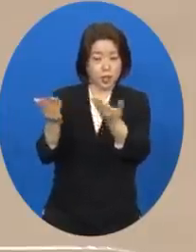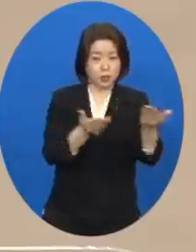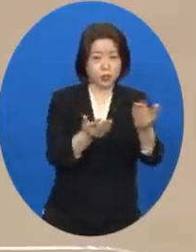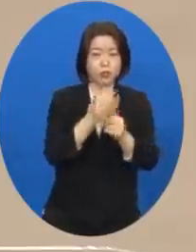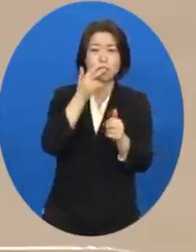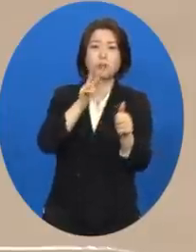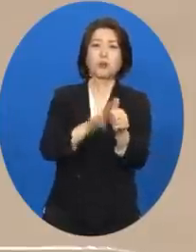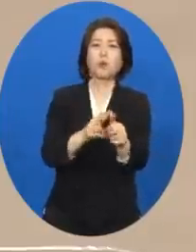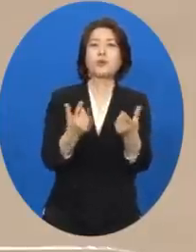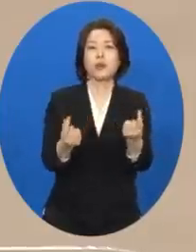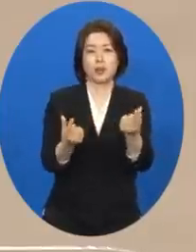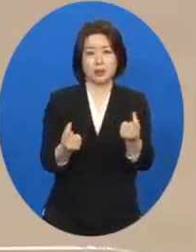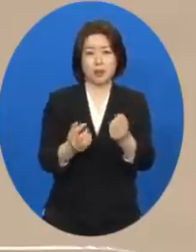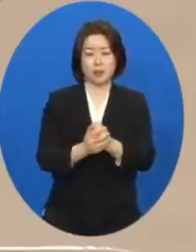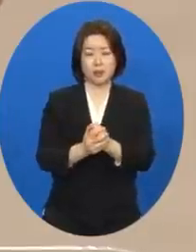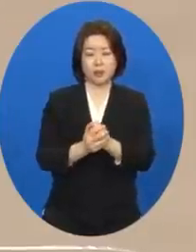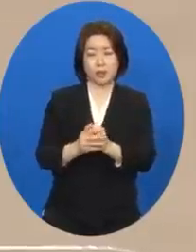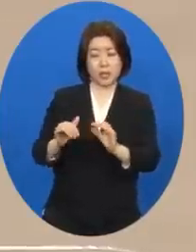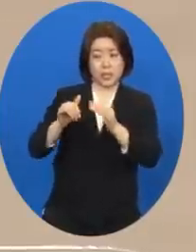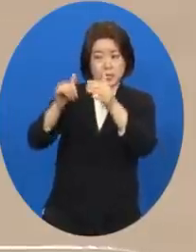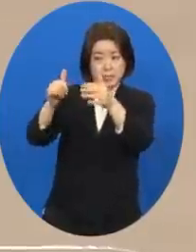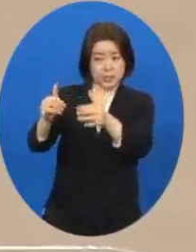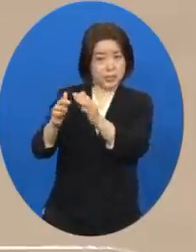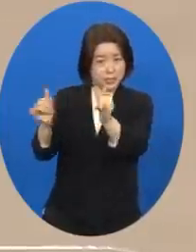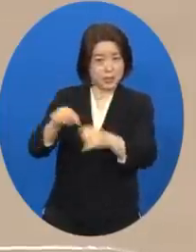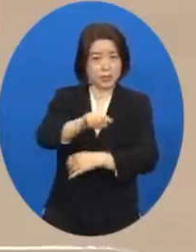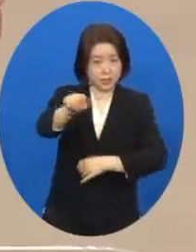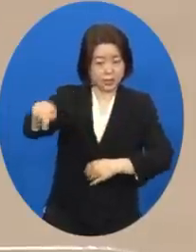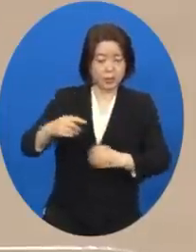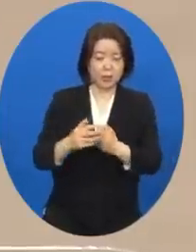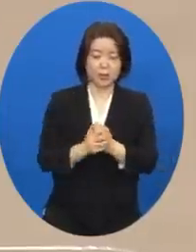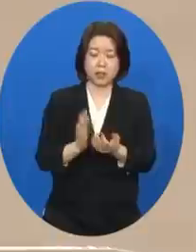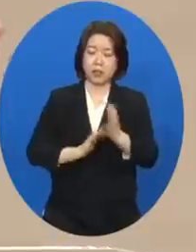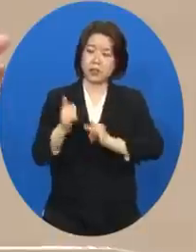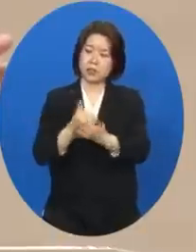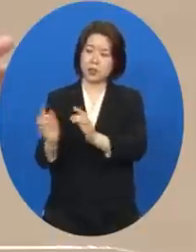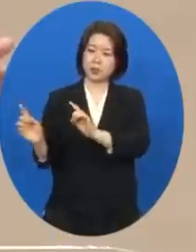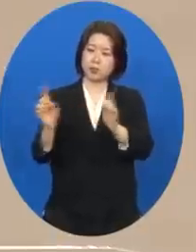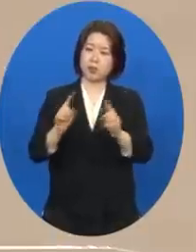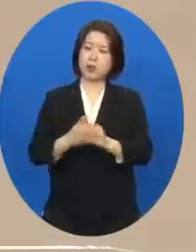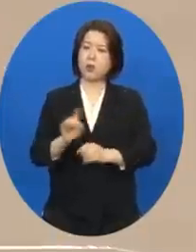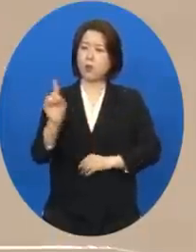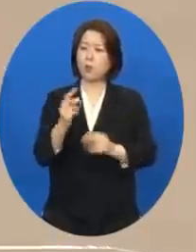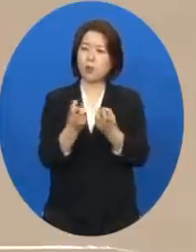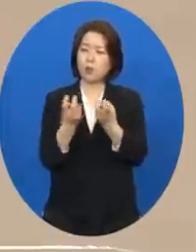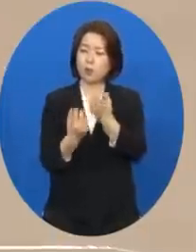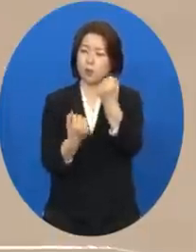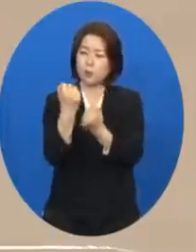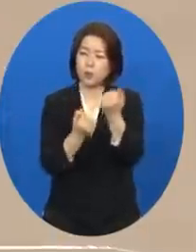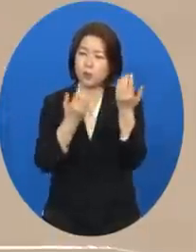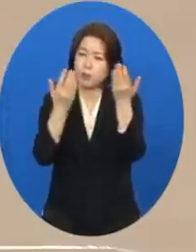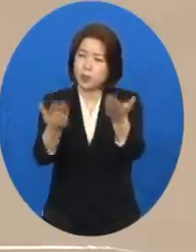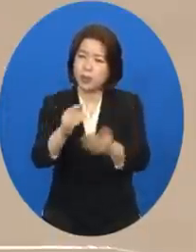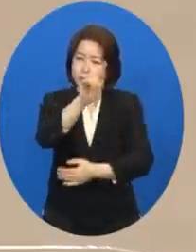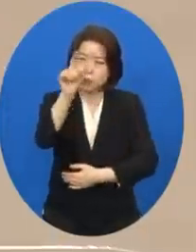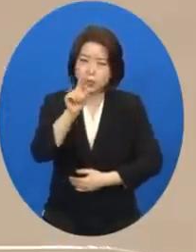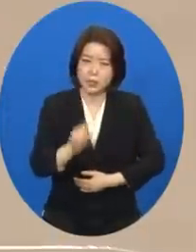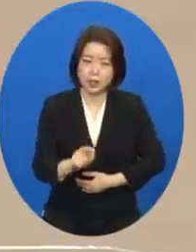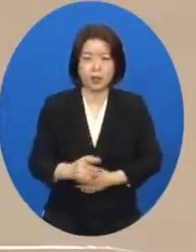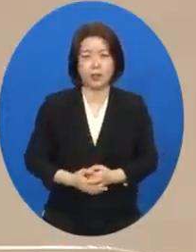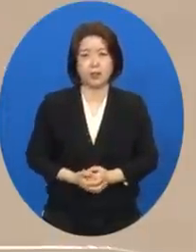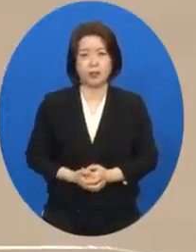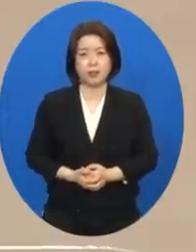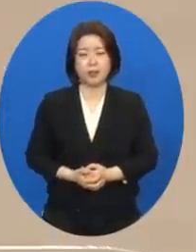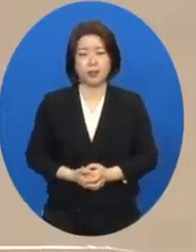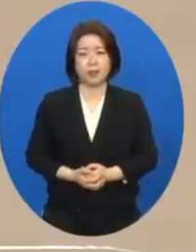생각합니다 세상 사람들의 예수님이 부활하셨다는 것을 어떻게 설명할 것입니다 아 여러분